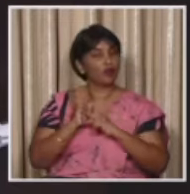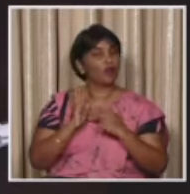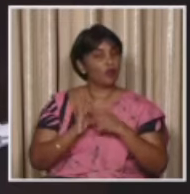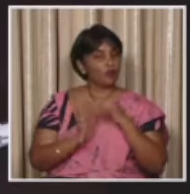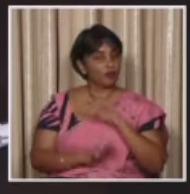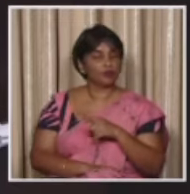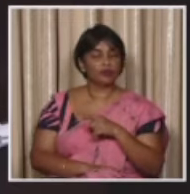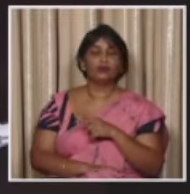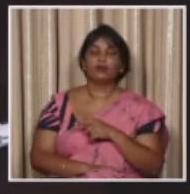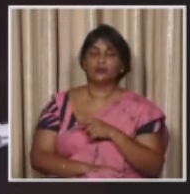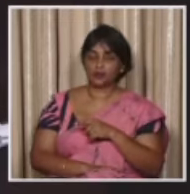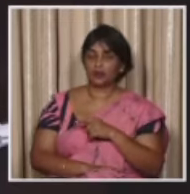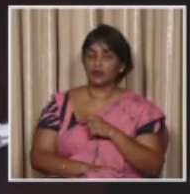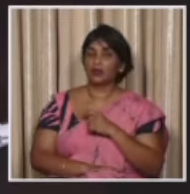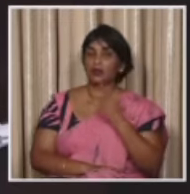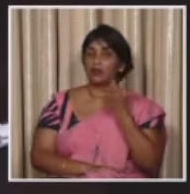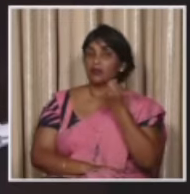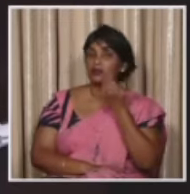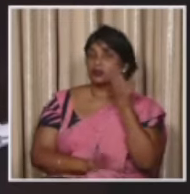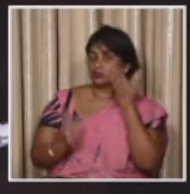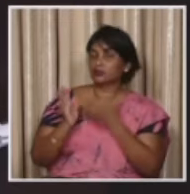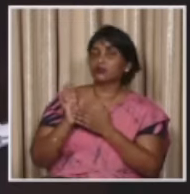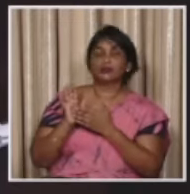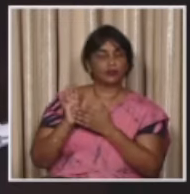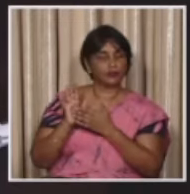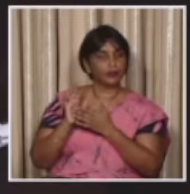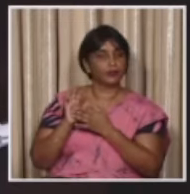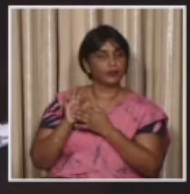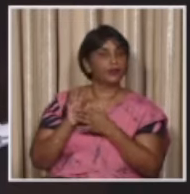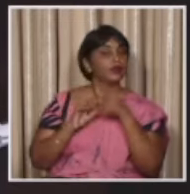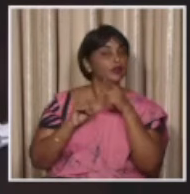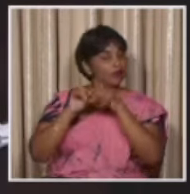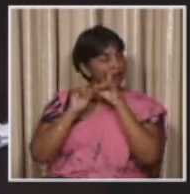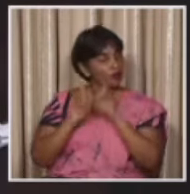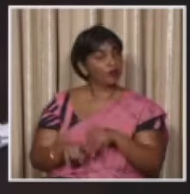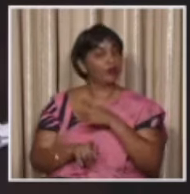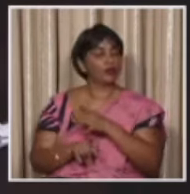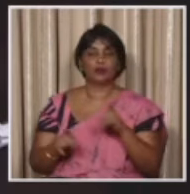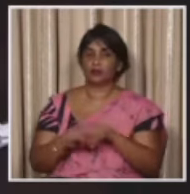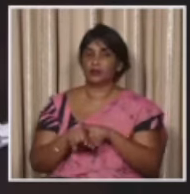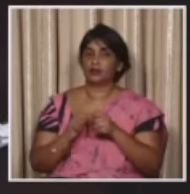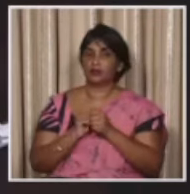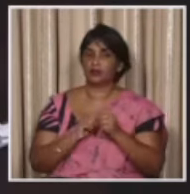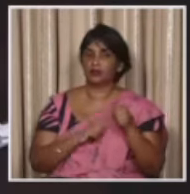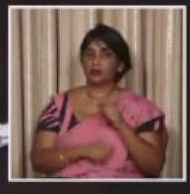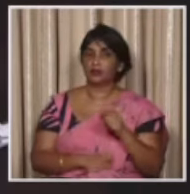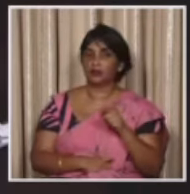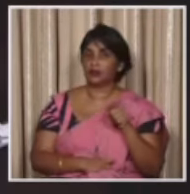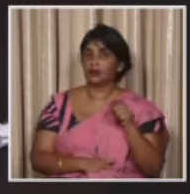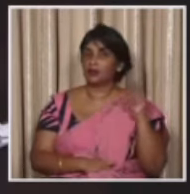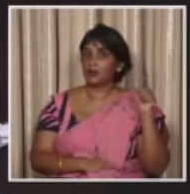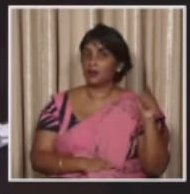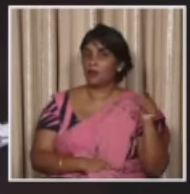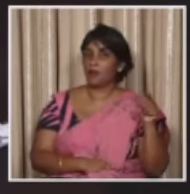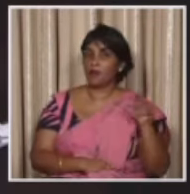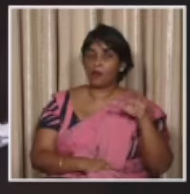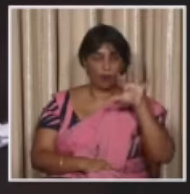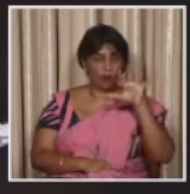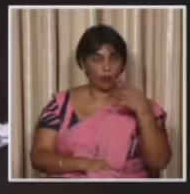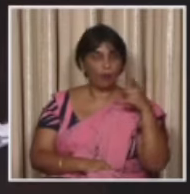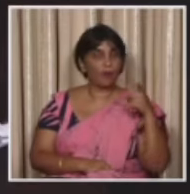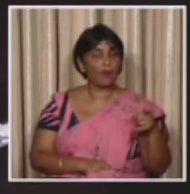වෙන ටැරිෆ් රේට් එක බලාගෙන ඒක පදනම් කරගෙන අර 500